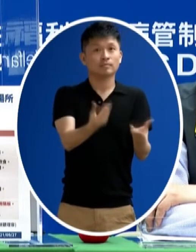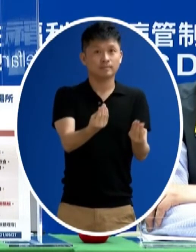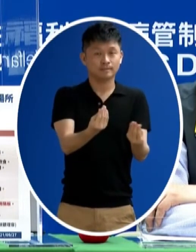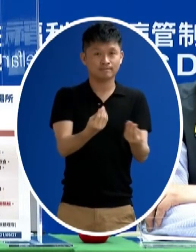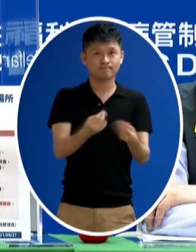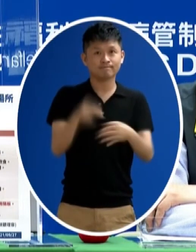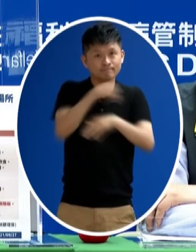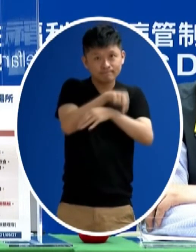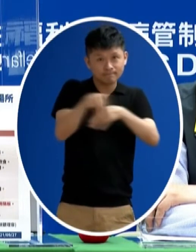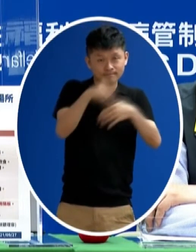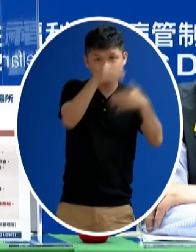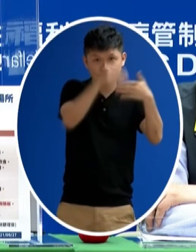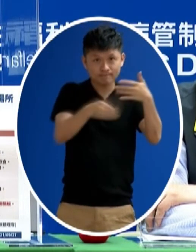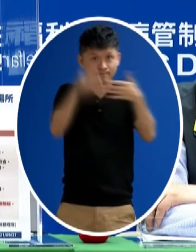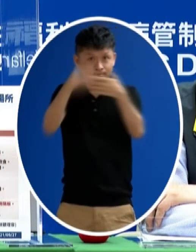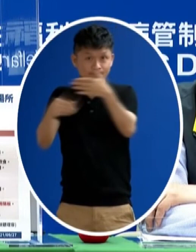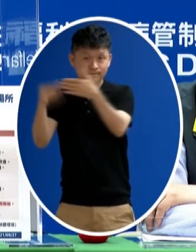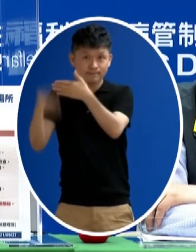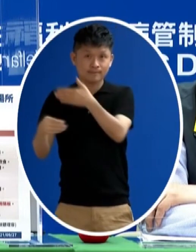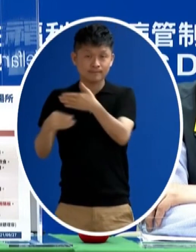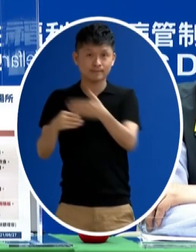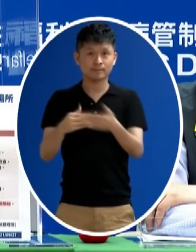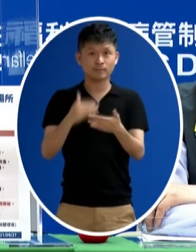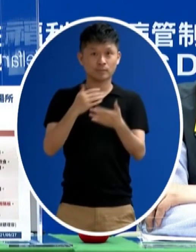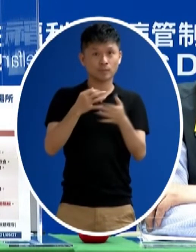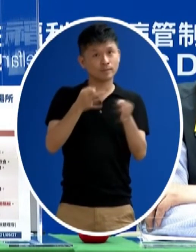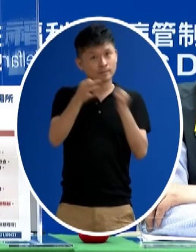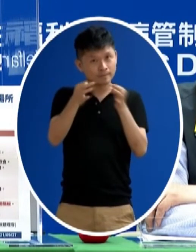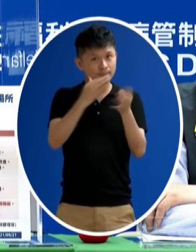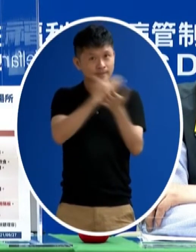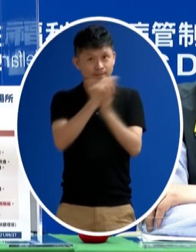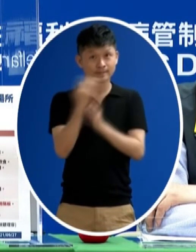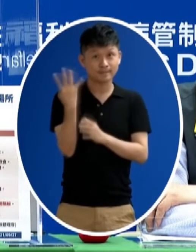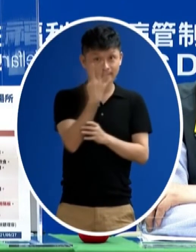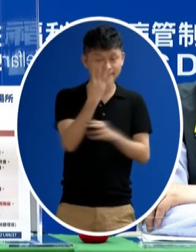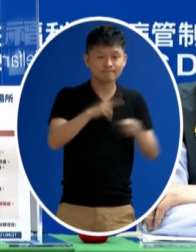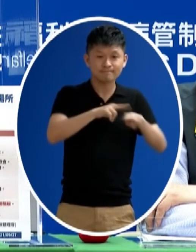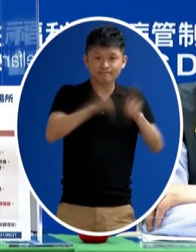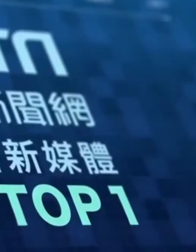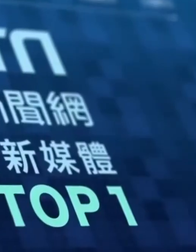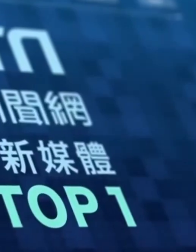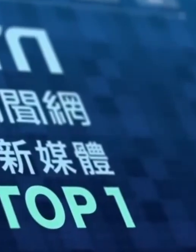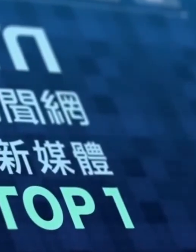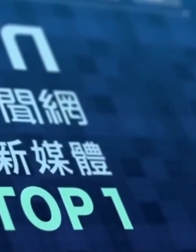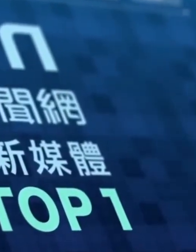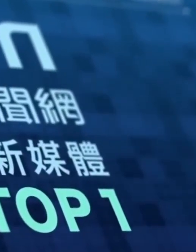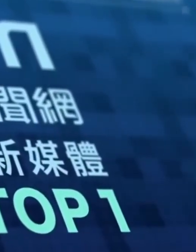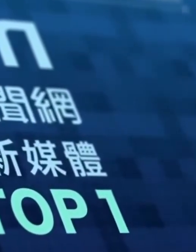这些相关四大业别能够有条件的开放。